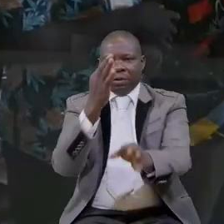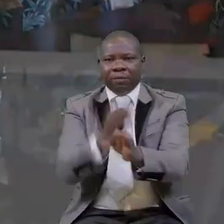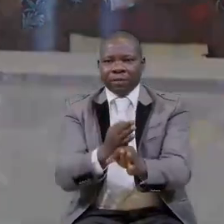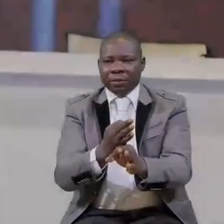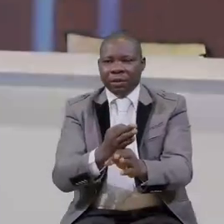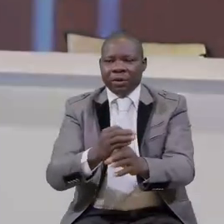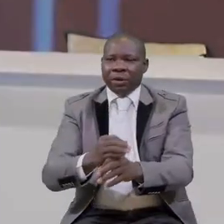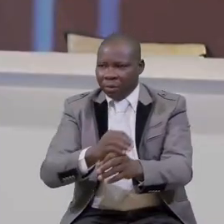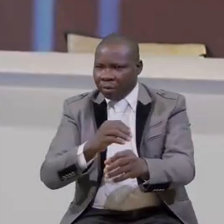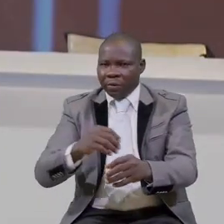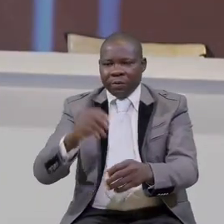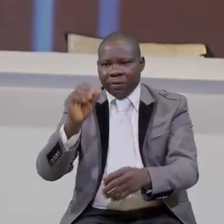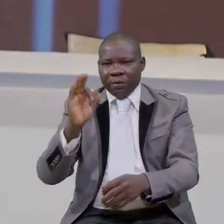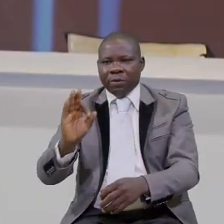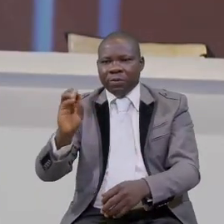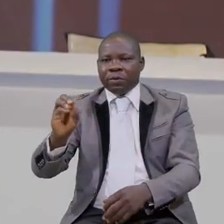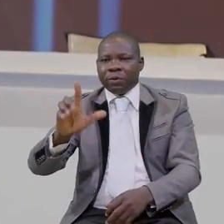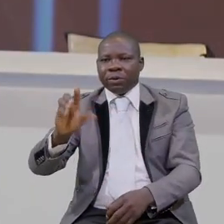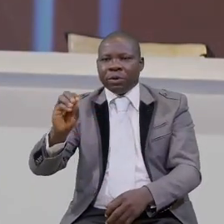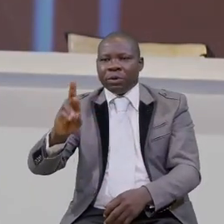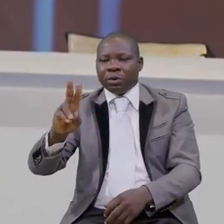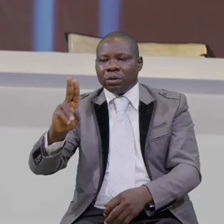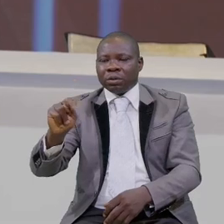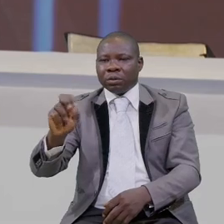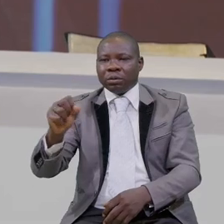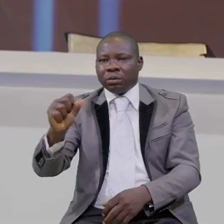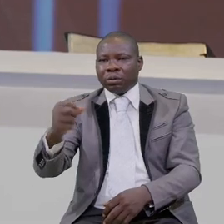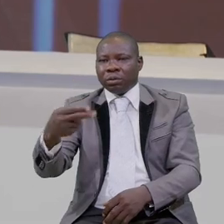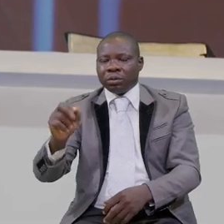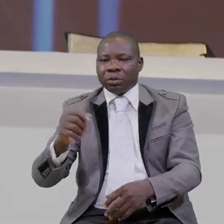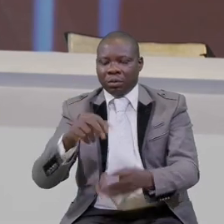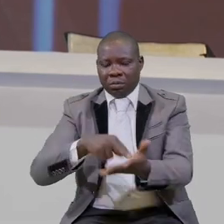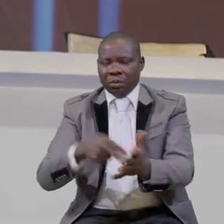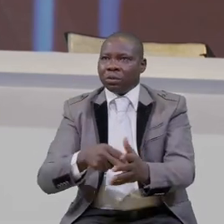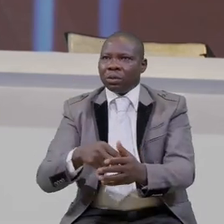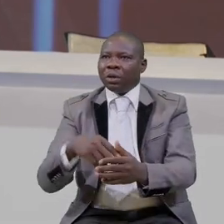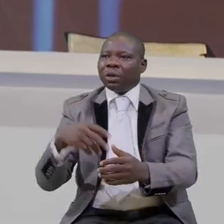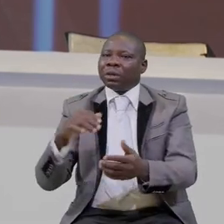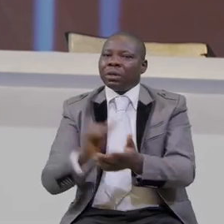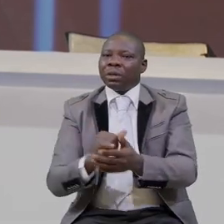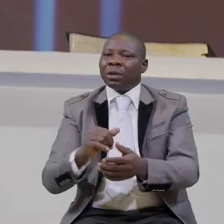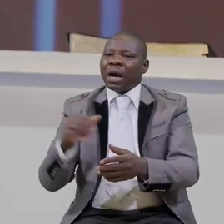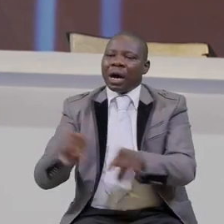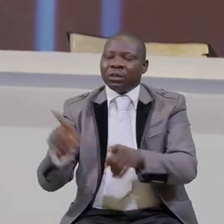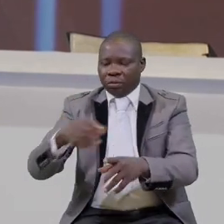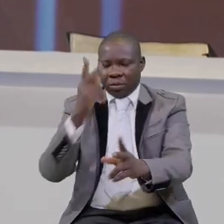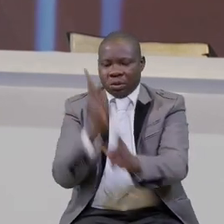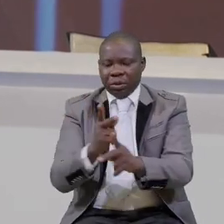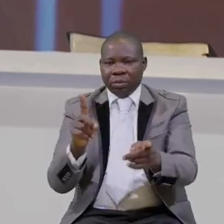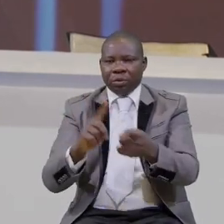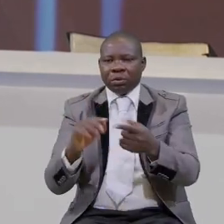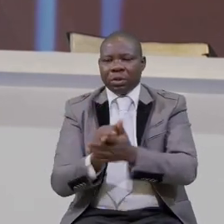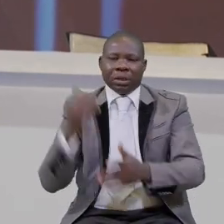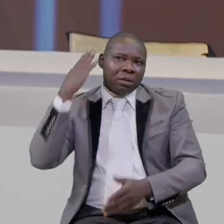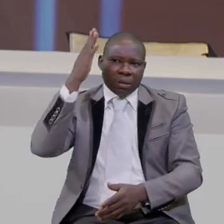Foloruncho veut dire aussi longtemps que tu continues à garder cette destinée, Dieu veillera